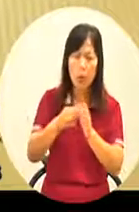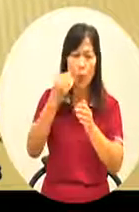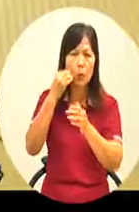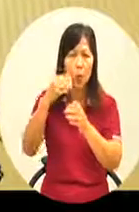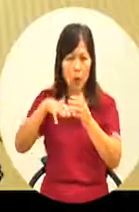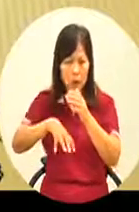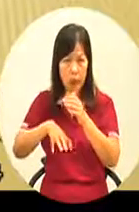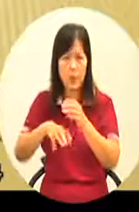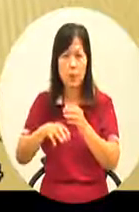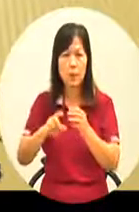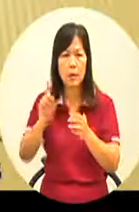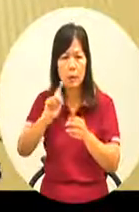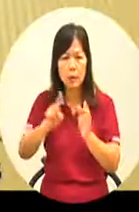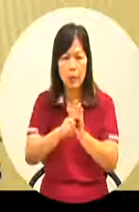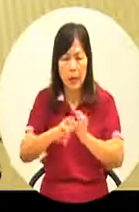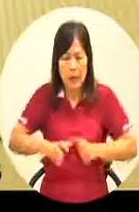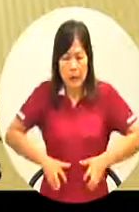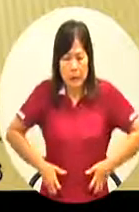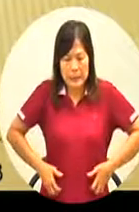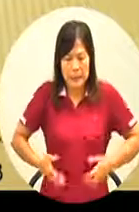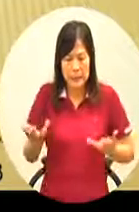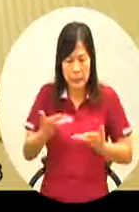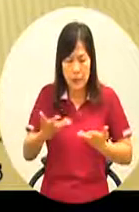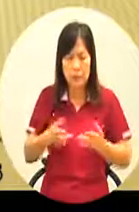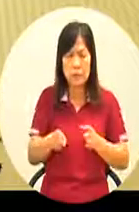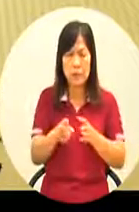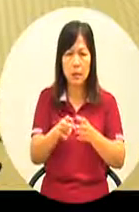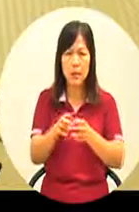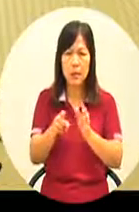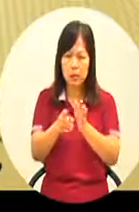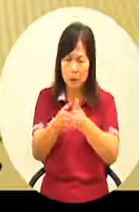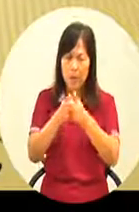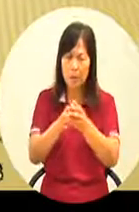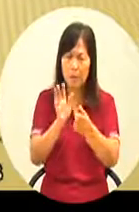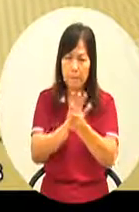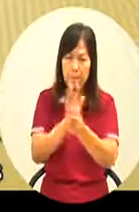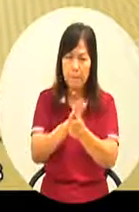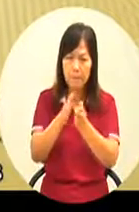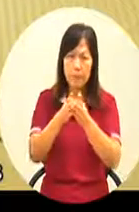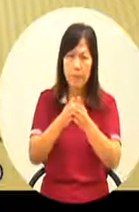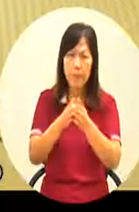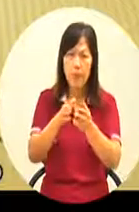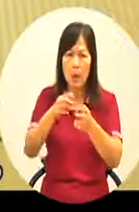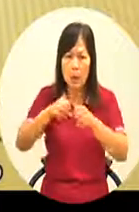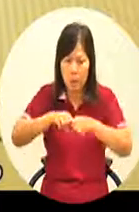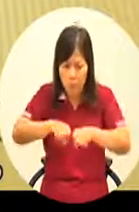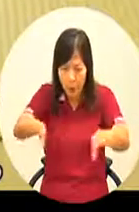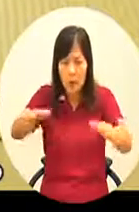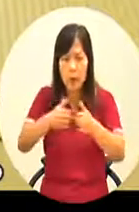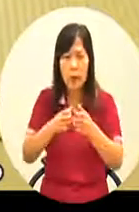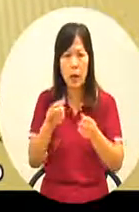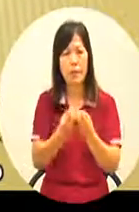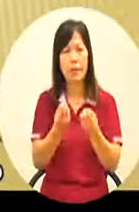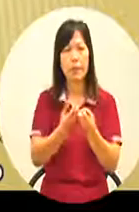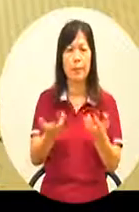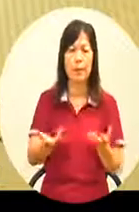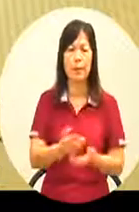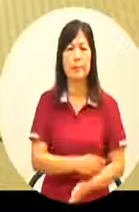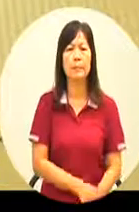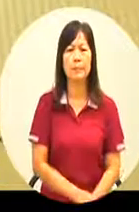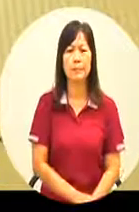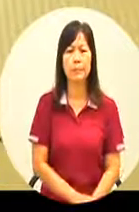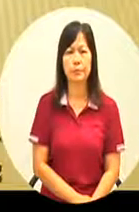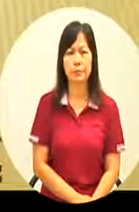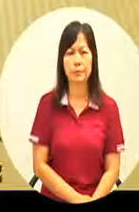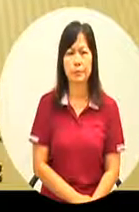哦有一挂紧急事故需要啊需要啊来做一个疏散，免怎疏散？所以伫遮